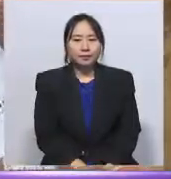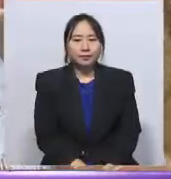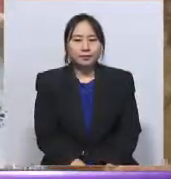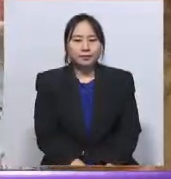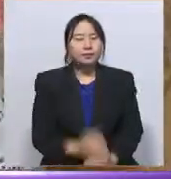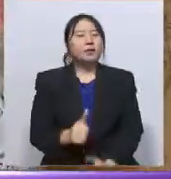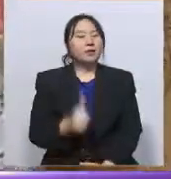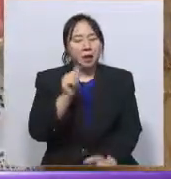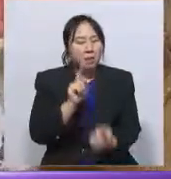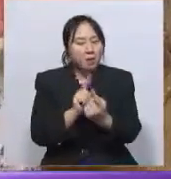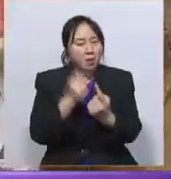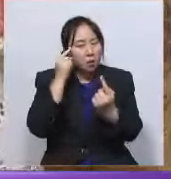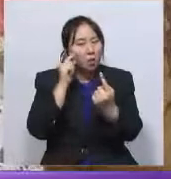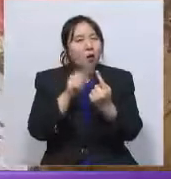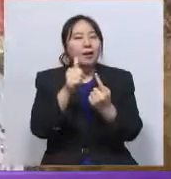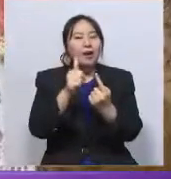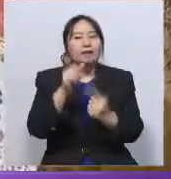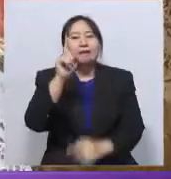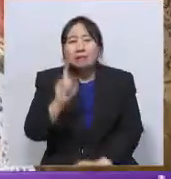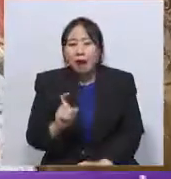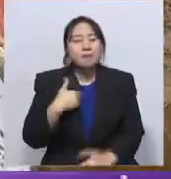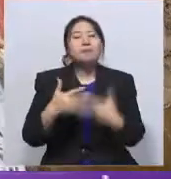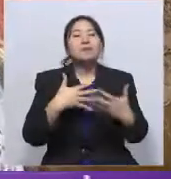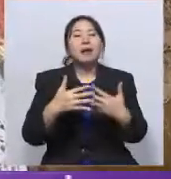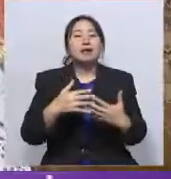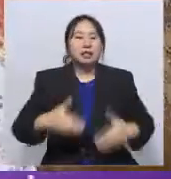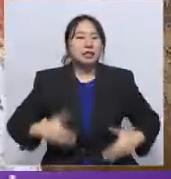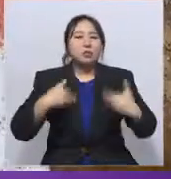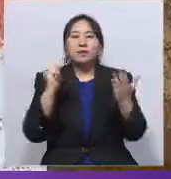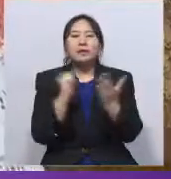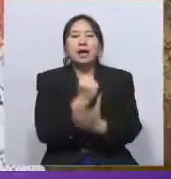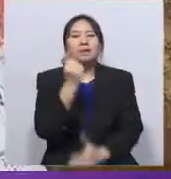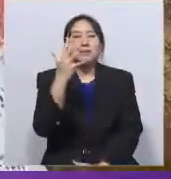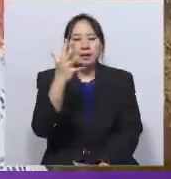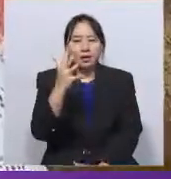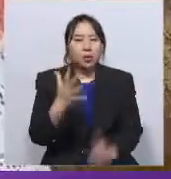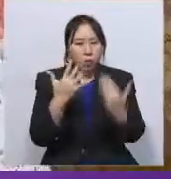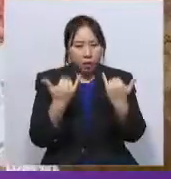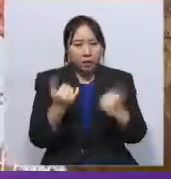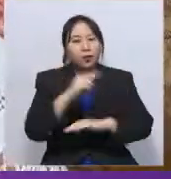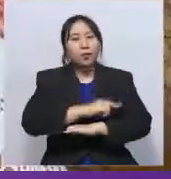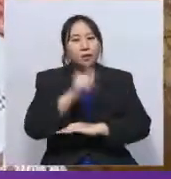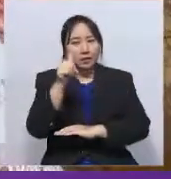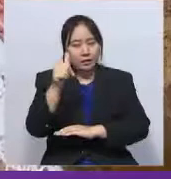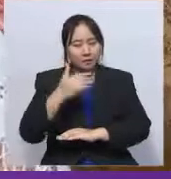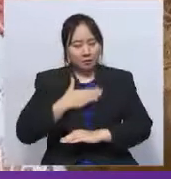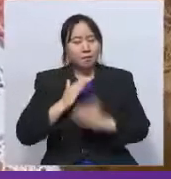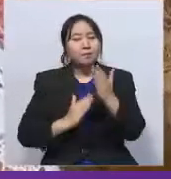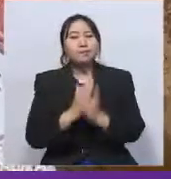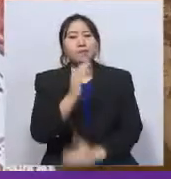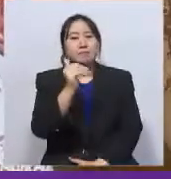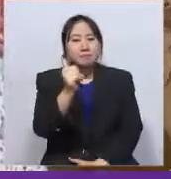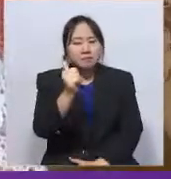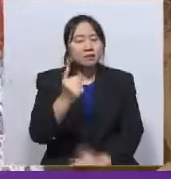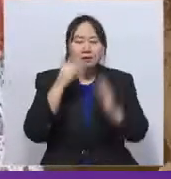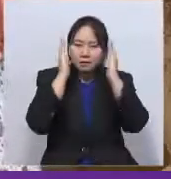ได้สมใจแล้วป้าตายก็ไม่เป็นไรละไม่เสียดายชีวิตละนะวันนี้ถือว่าเป็นวันดีป้าประสบความสำเร็จที่